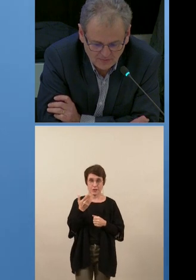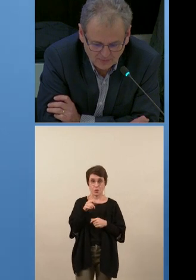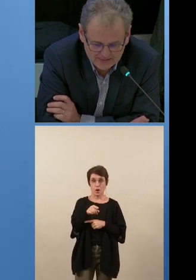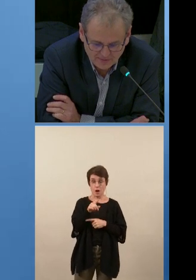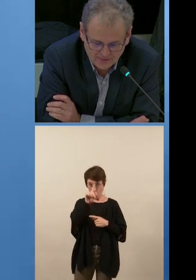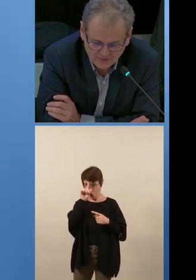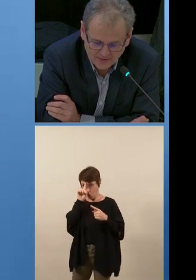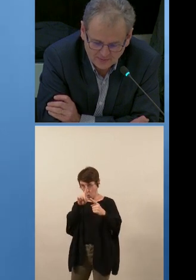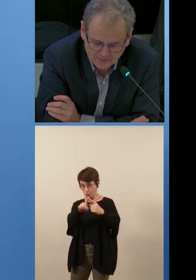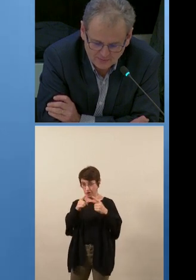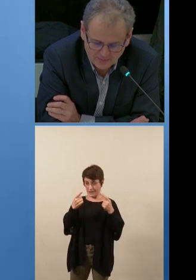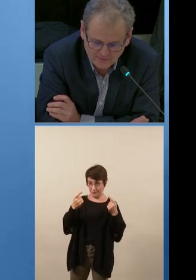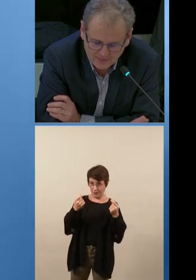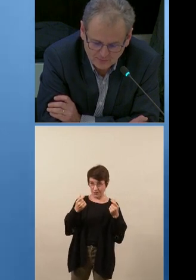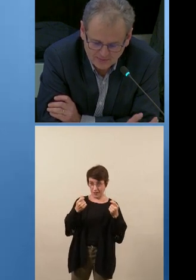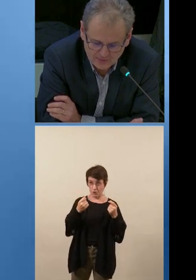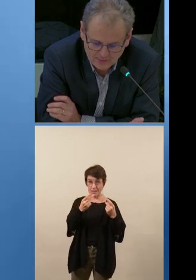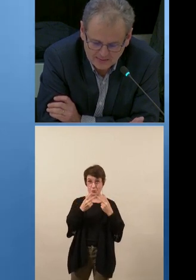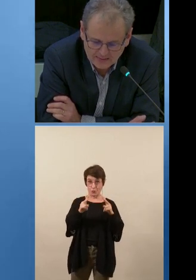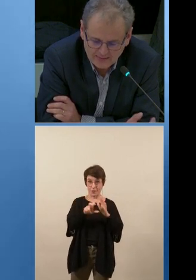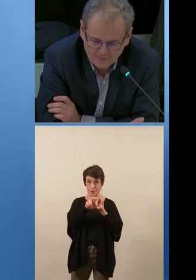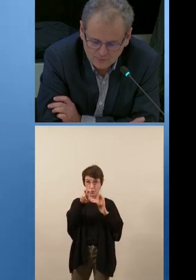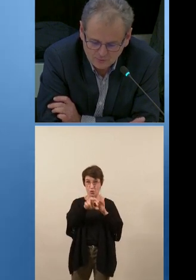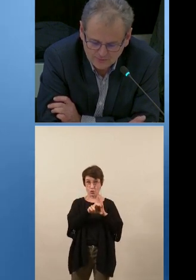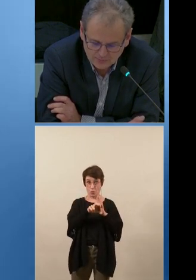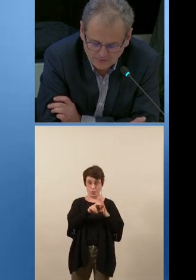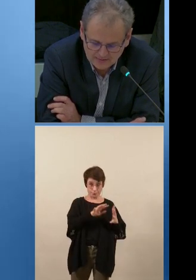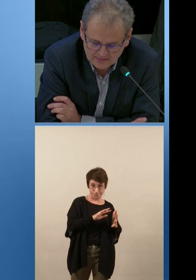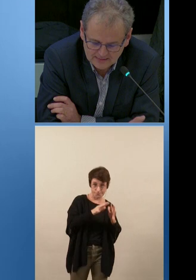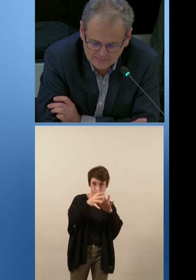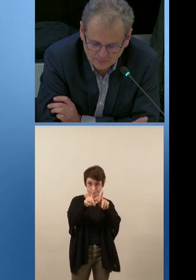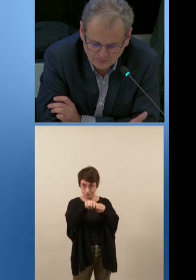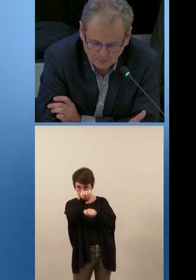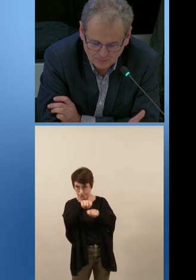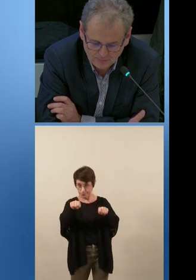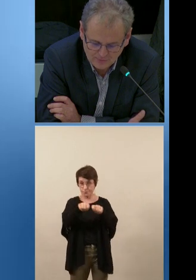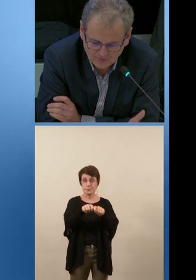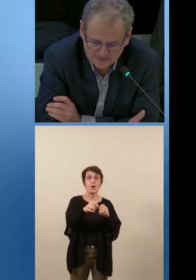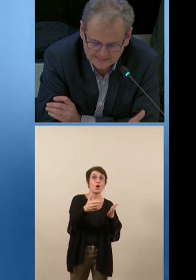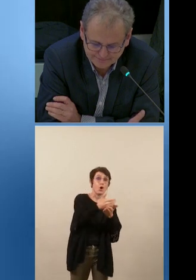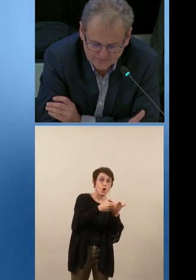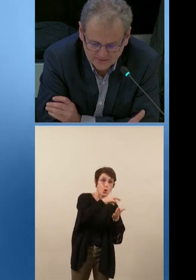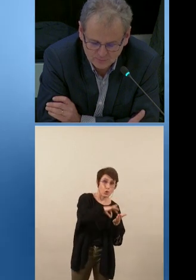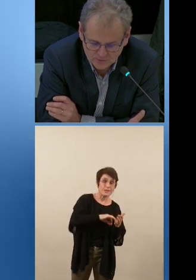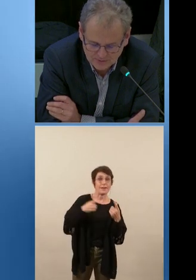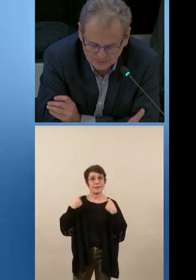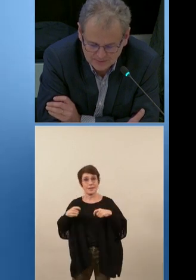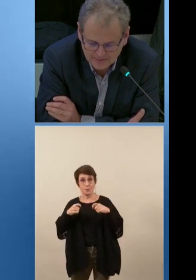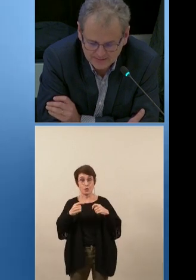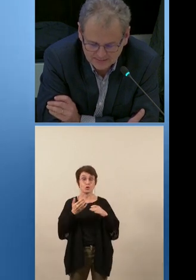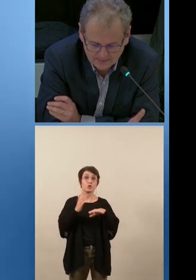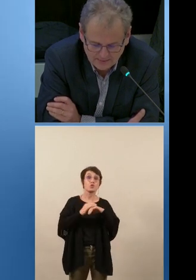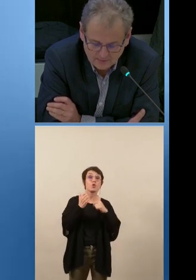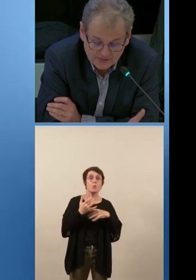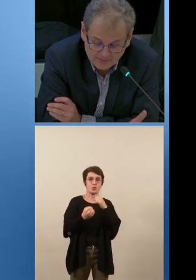poursuivi en matière financière de de la ville donc évaluer l'évolution des recettes et des dépenses sur plusieurs années ça nous donne une